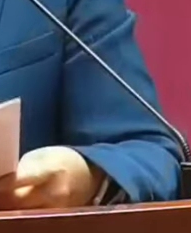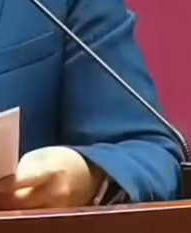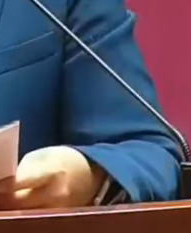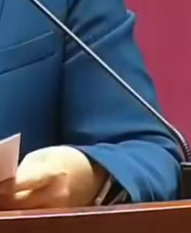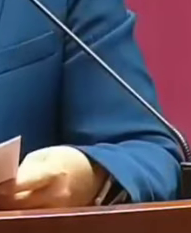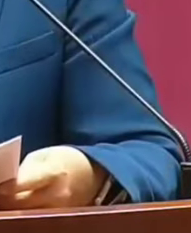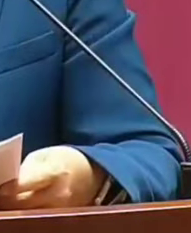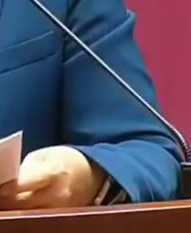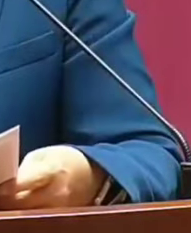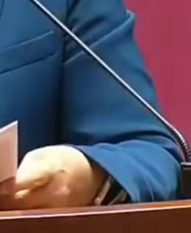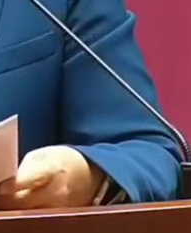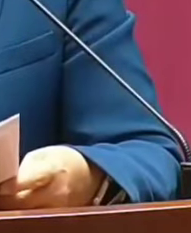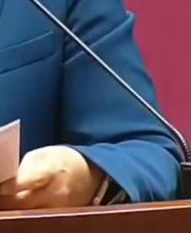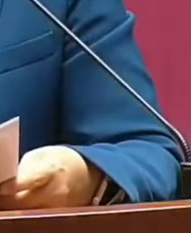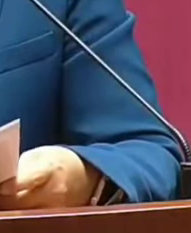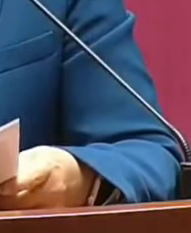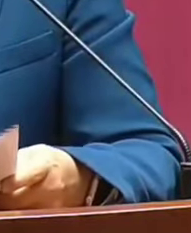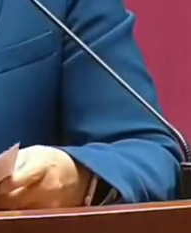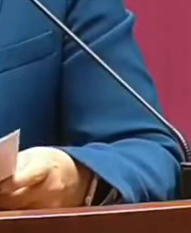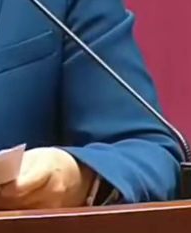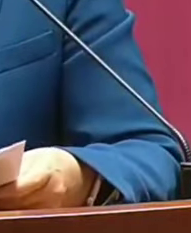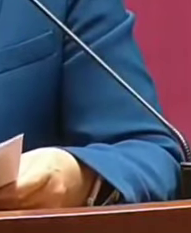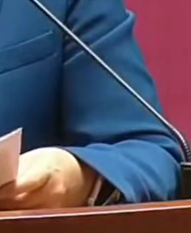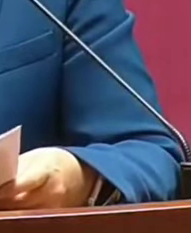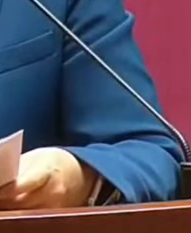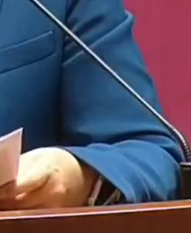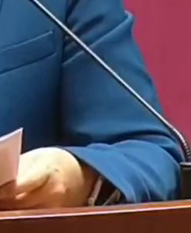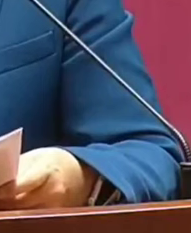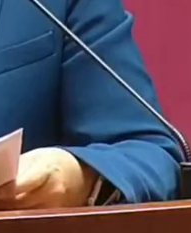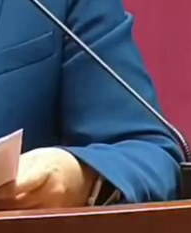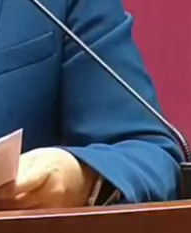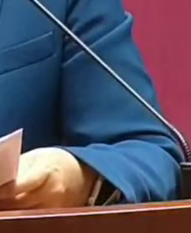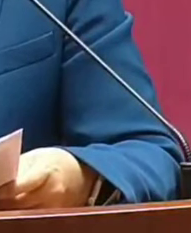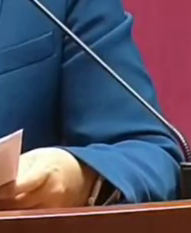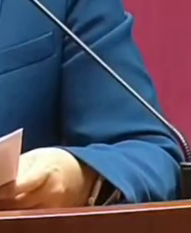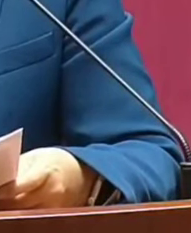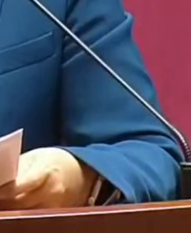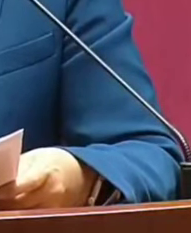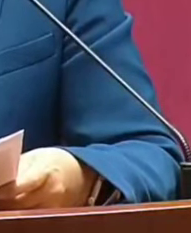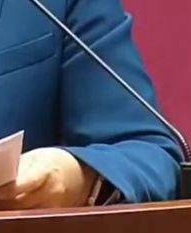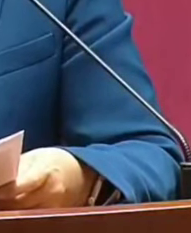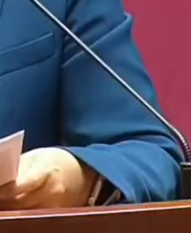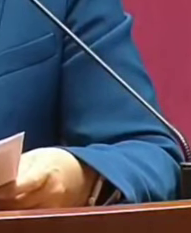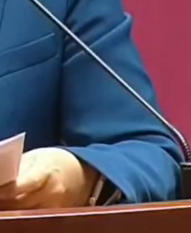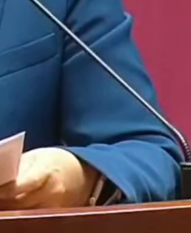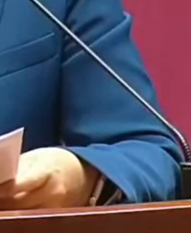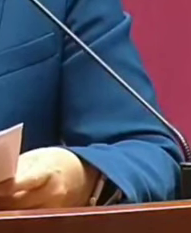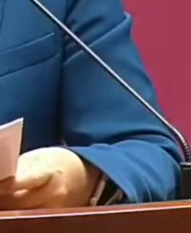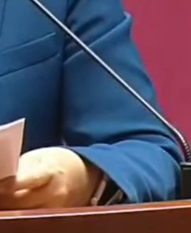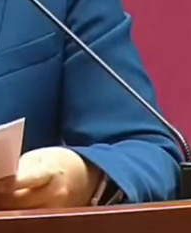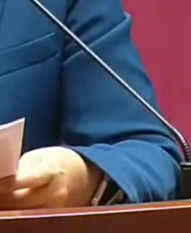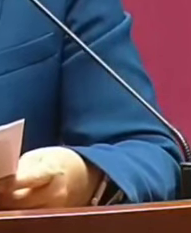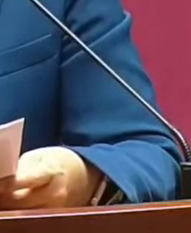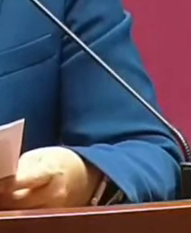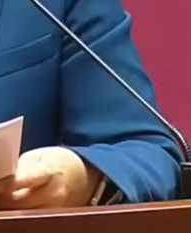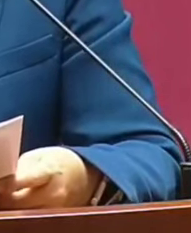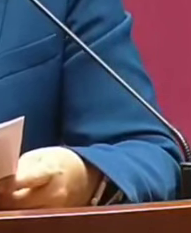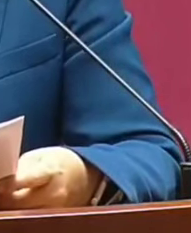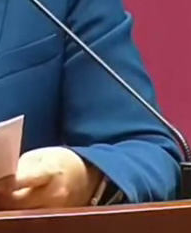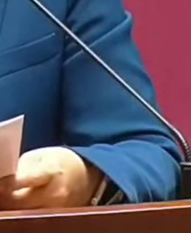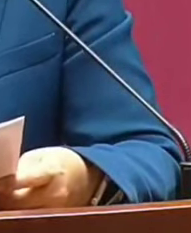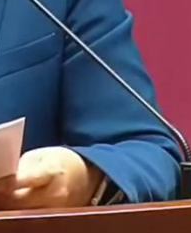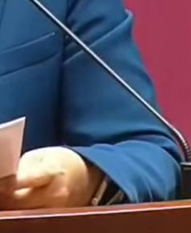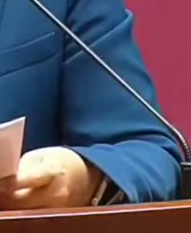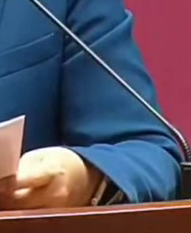저처럼 뭐 합법, 불법 네, 다 있을 텐데. 제가 말씀드릴게요. 2020년 기준